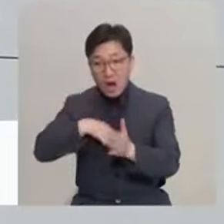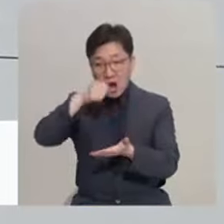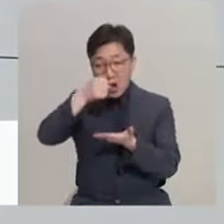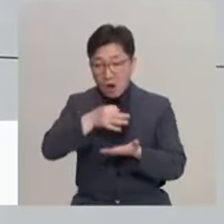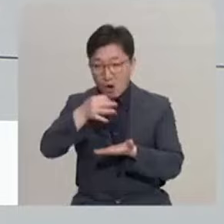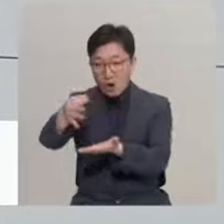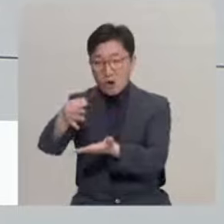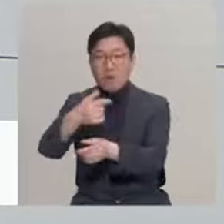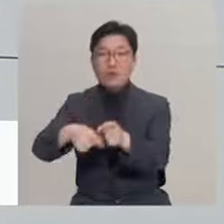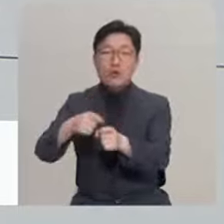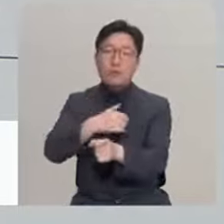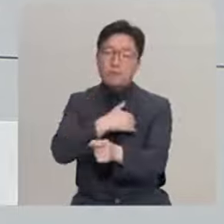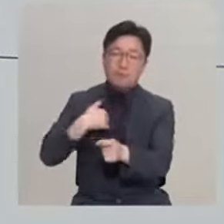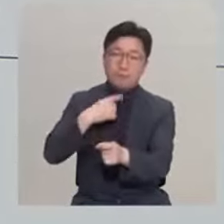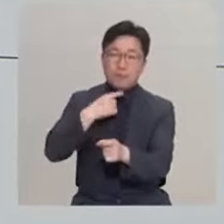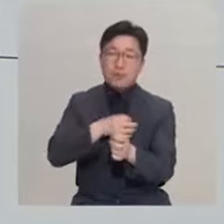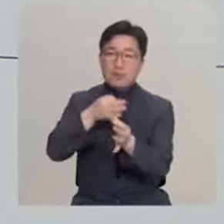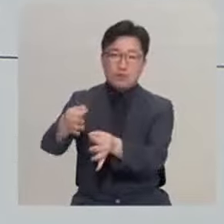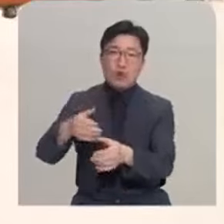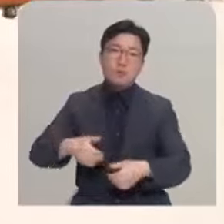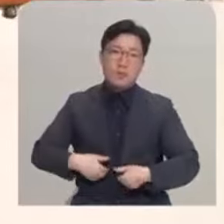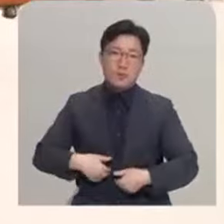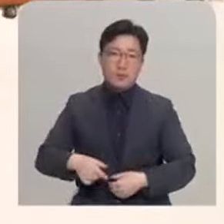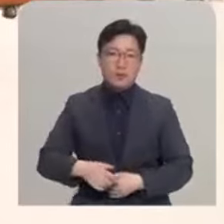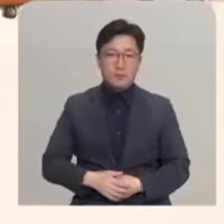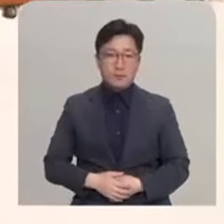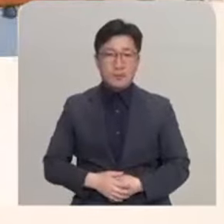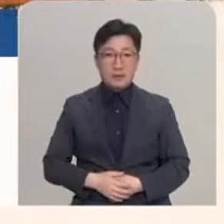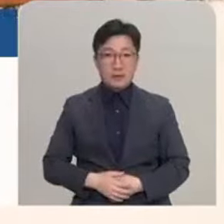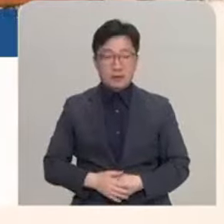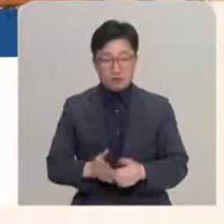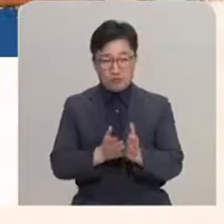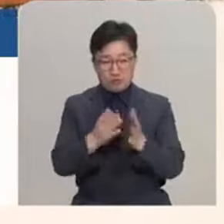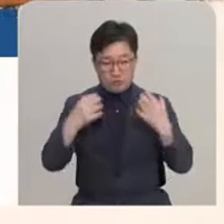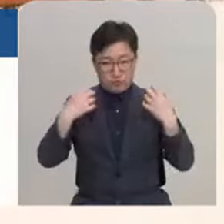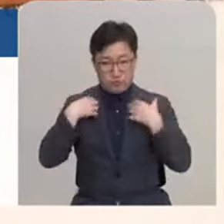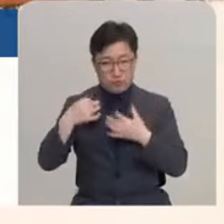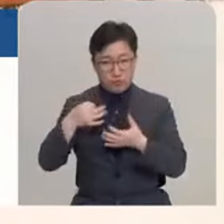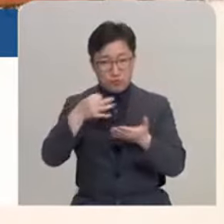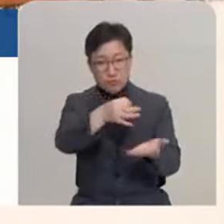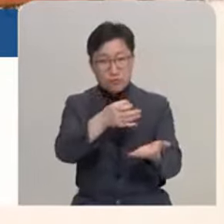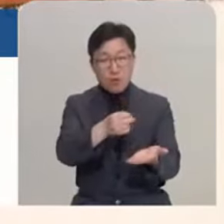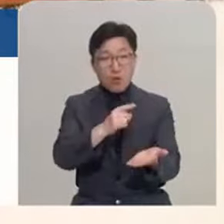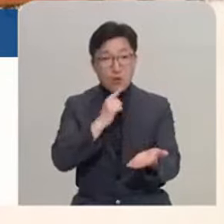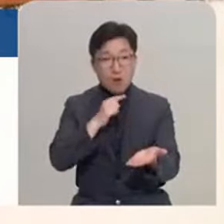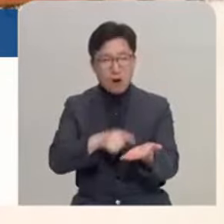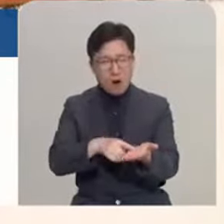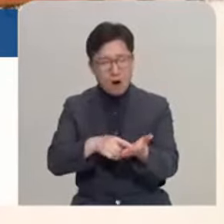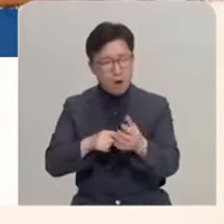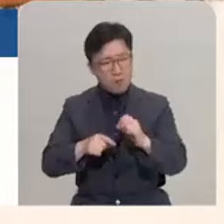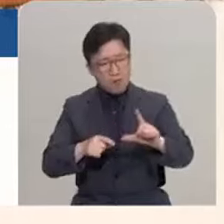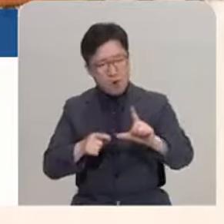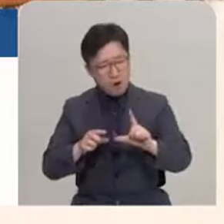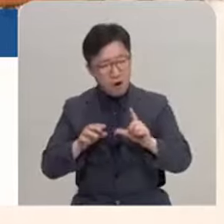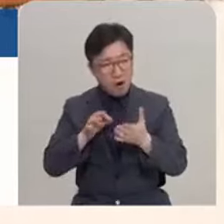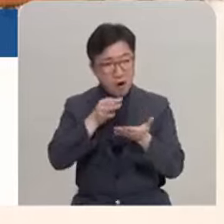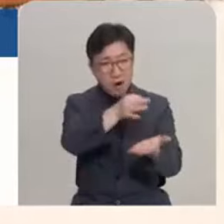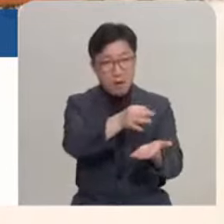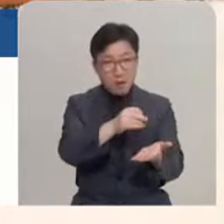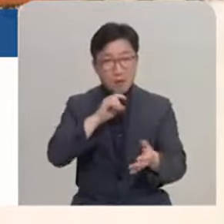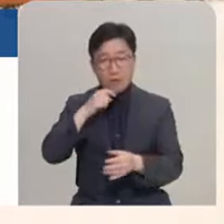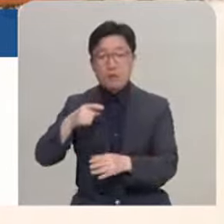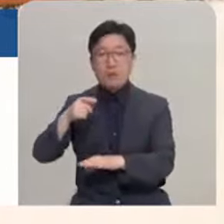투입하는게 더 효과적이라는 겁니다 시립 예술단에 치중되어 있지 않는가 다른